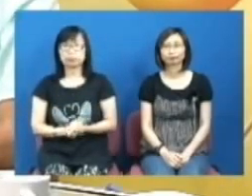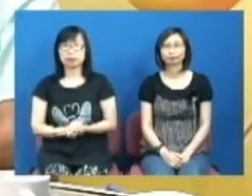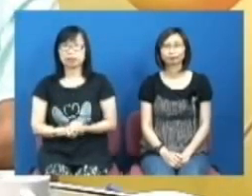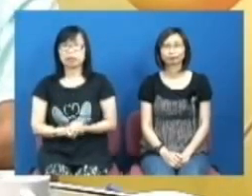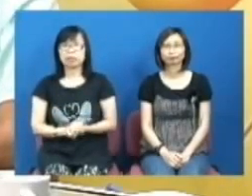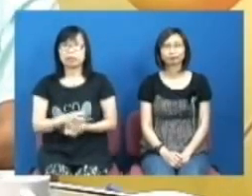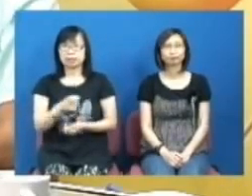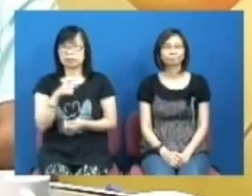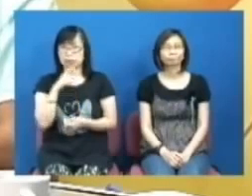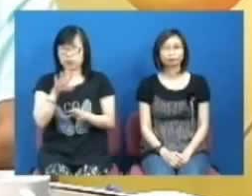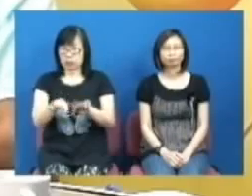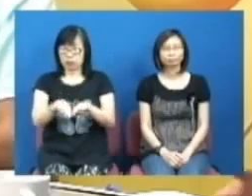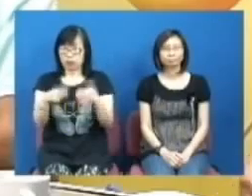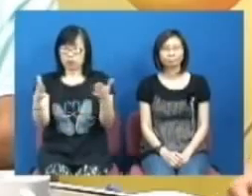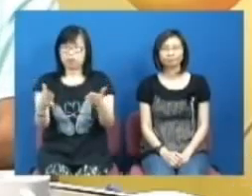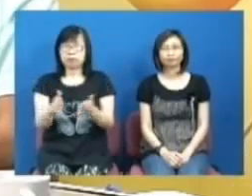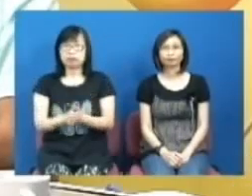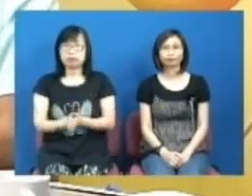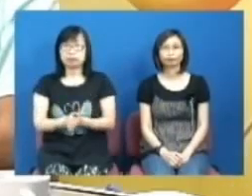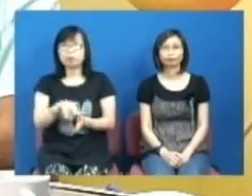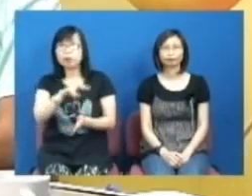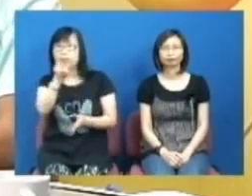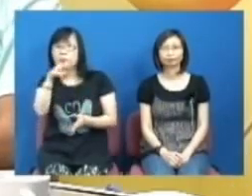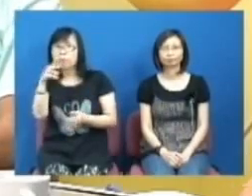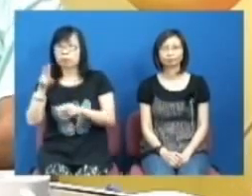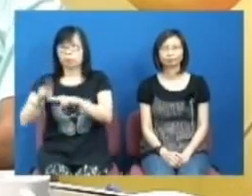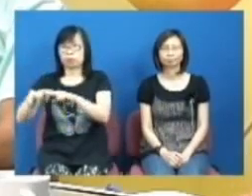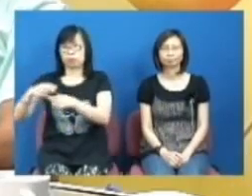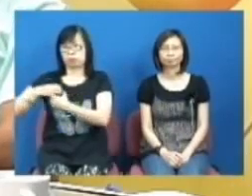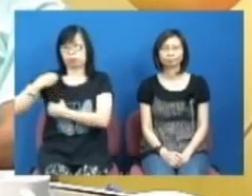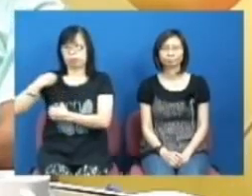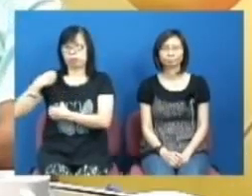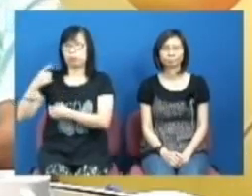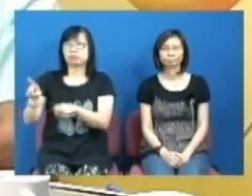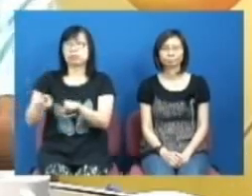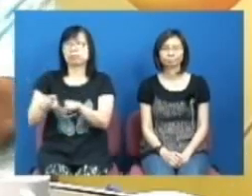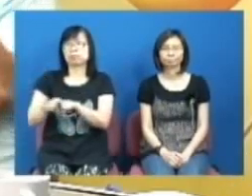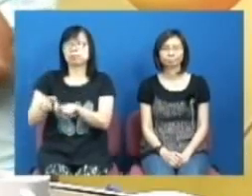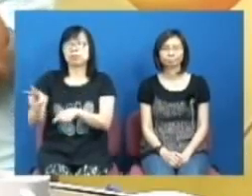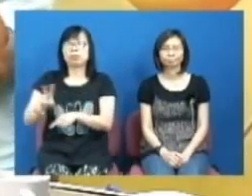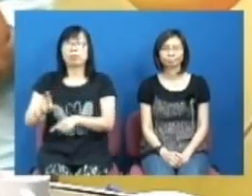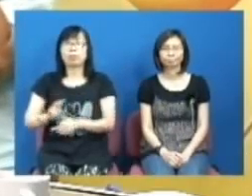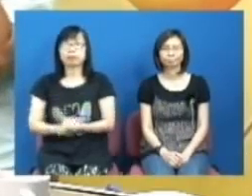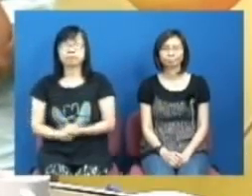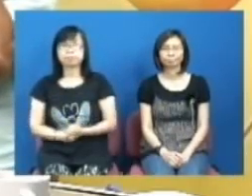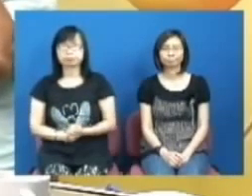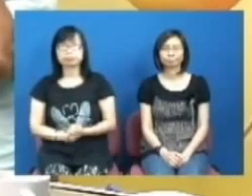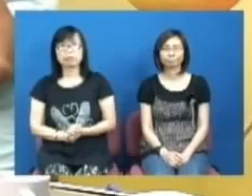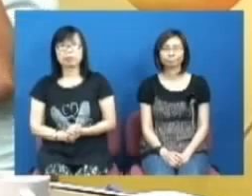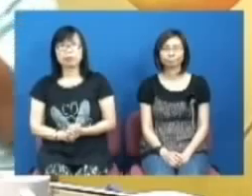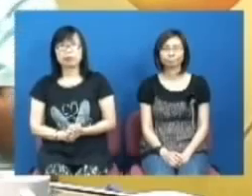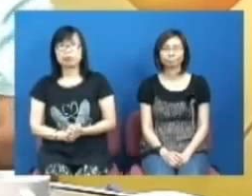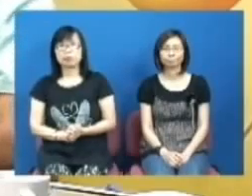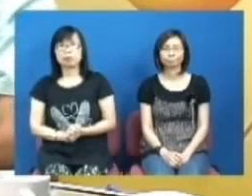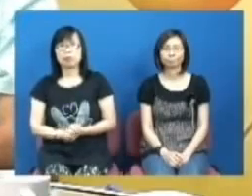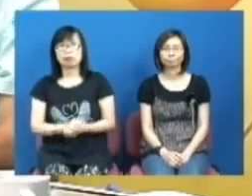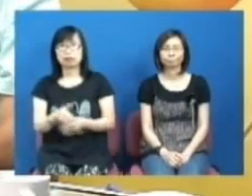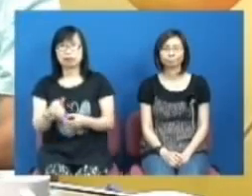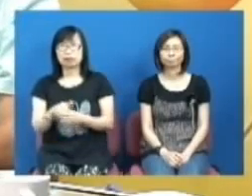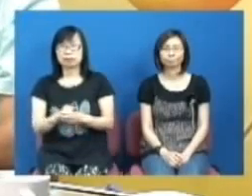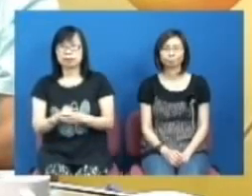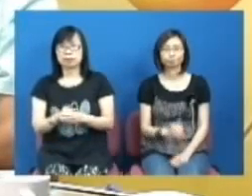由亦都係由咁樣開始咧，佢先揾到同共產黨嘅共通嘅語言啫嘛，先至有嗰個所謂嘅破冰之